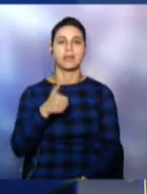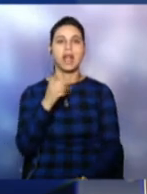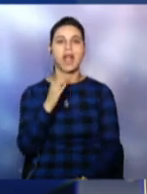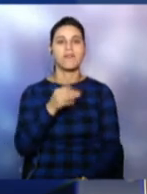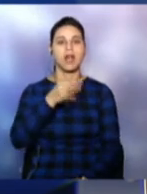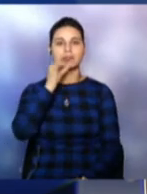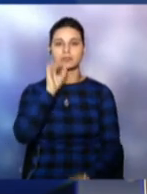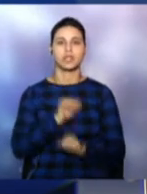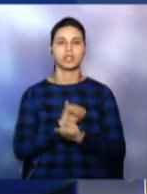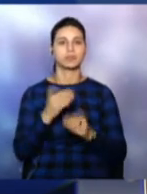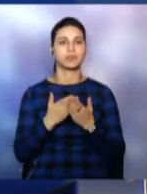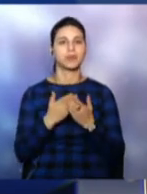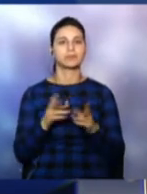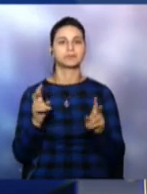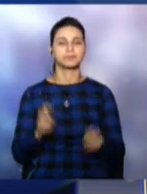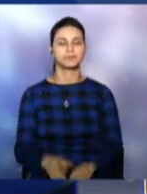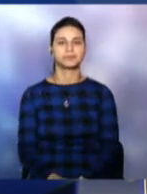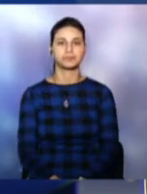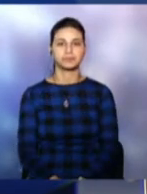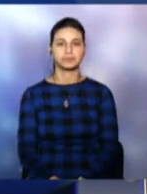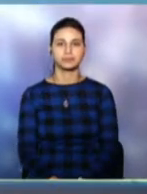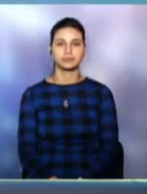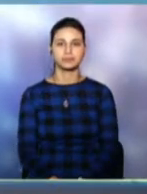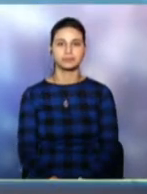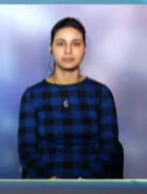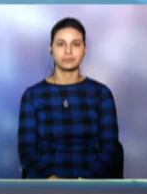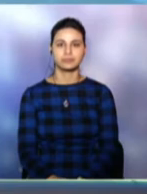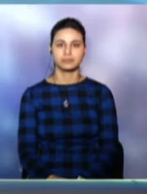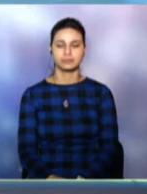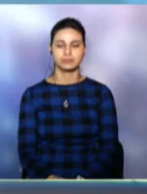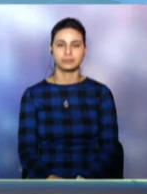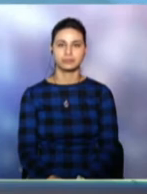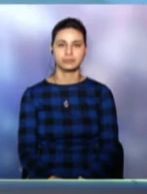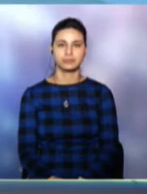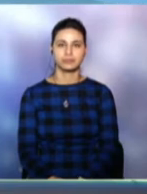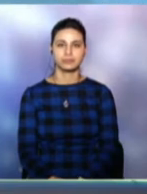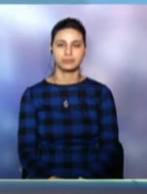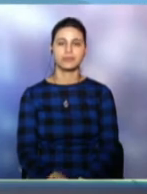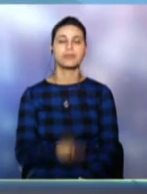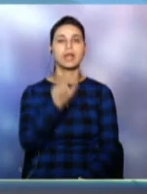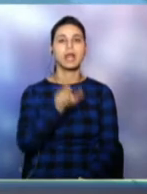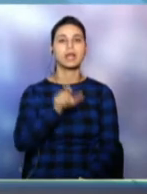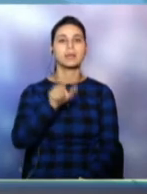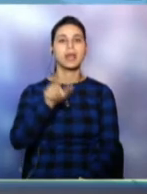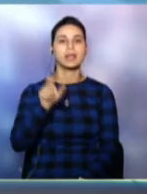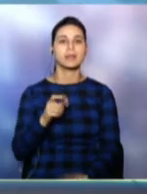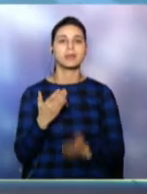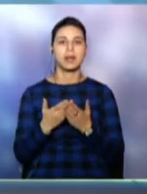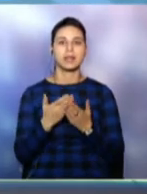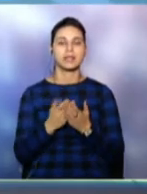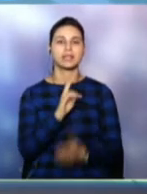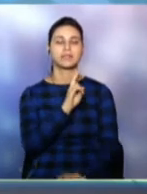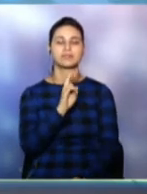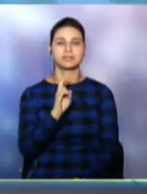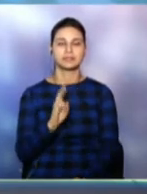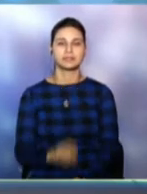კოფეინშემცველი პროდუქტები მოიხმაროთ? კი ბატონო, აი ადამიანების კატეგორია, რომლებისთვისაც